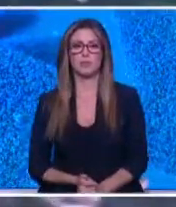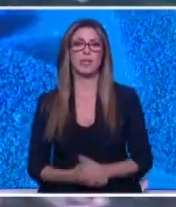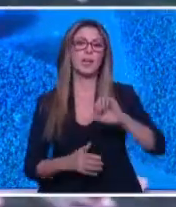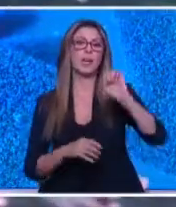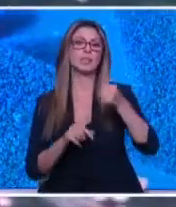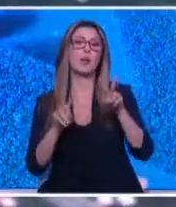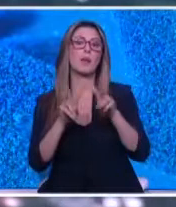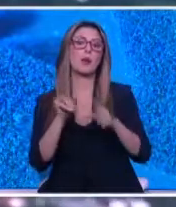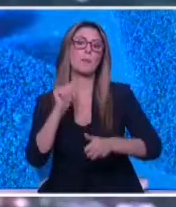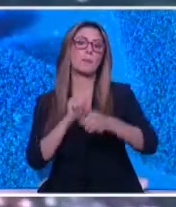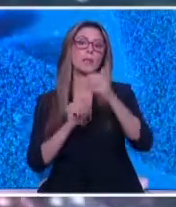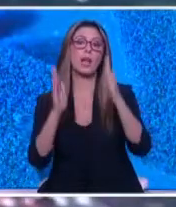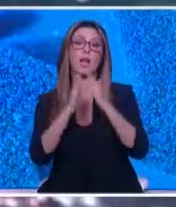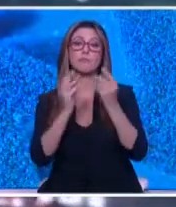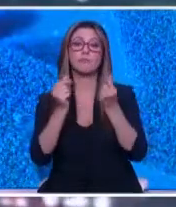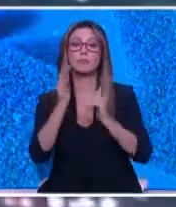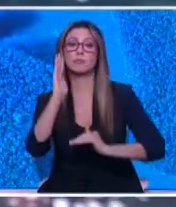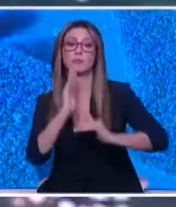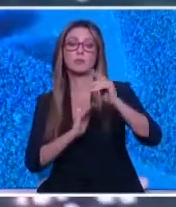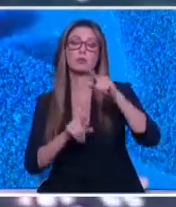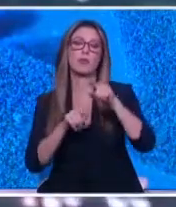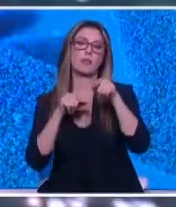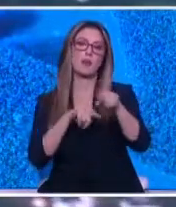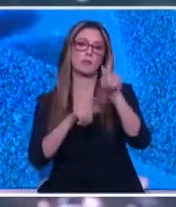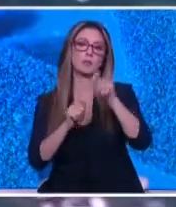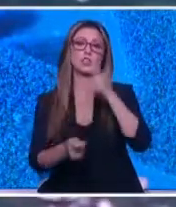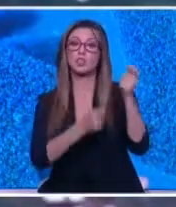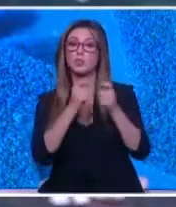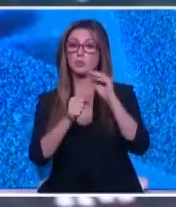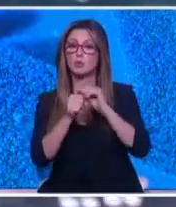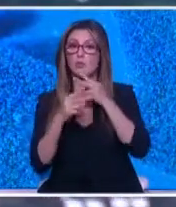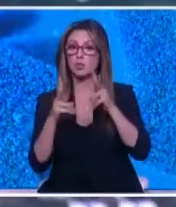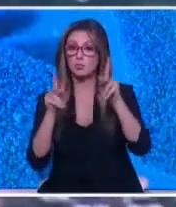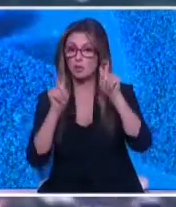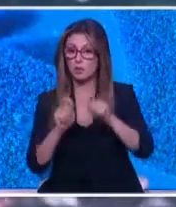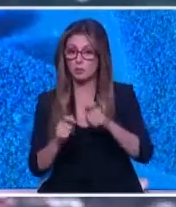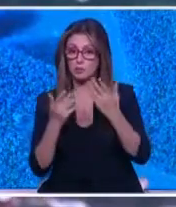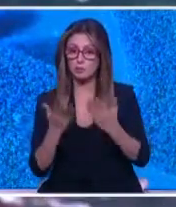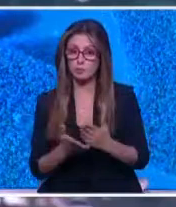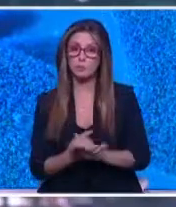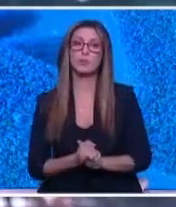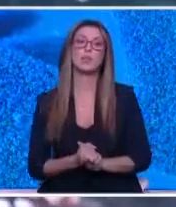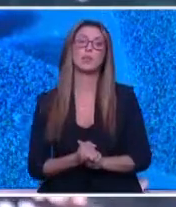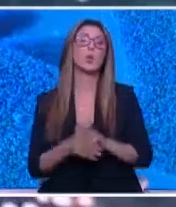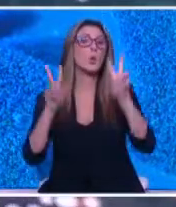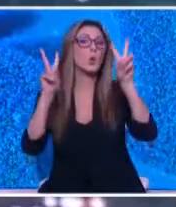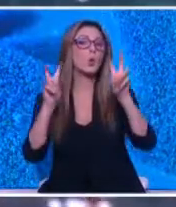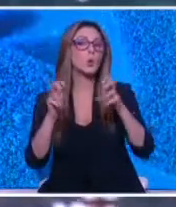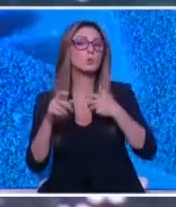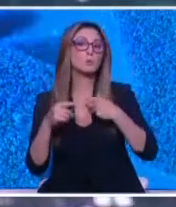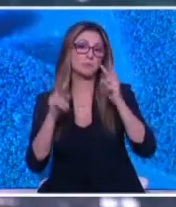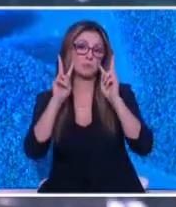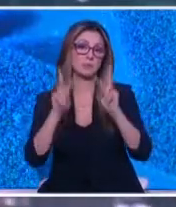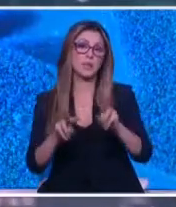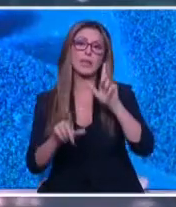Hazine ve Maliye Bakanlığı konutta olağan dışı fiyat artışlarını takip aldı. Çalışma ilişkin açıklama yapan Hazine ve Maliye Bakanı Nureddin Nebati, konuyu mercek altına